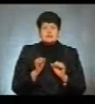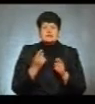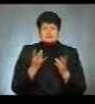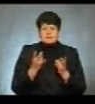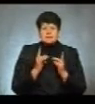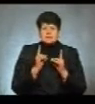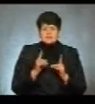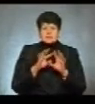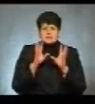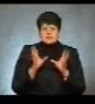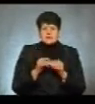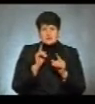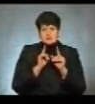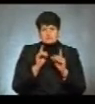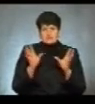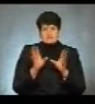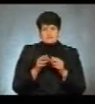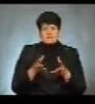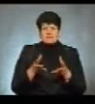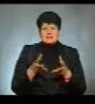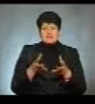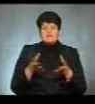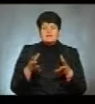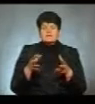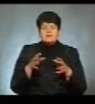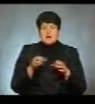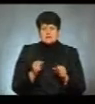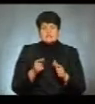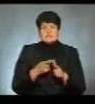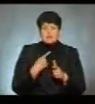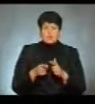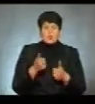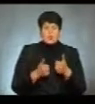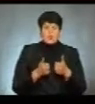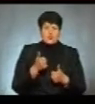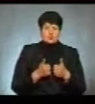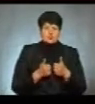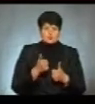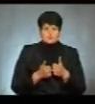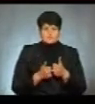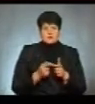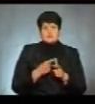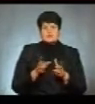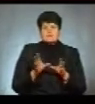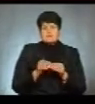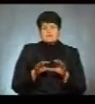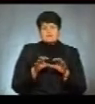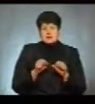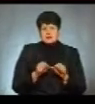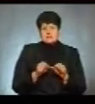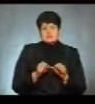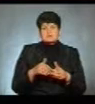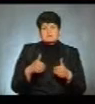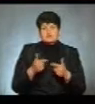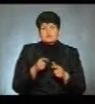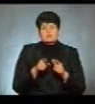збори співвласників або через конкурс, який буде об'явлений органом місцевого самоврядування, чи співвласники звернуться самостійно, щоб їм провели конкурс по